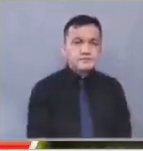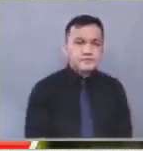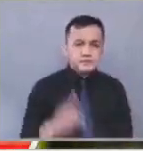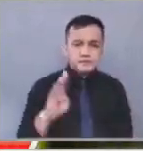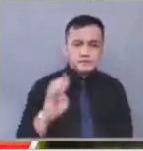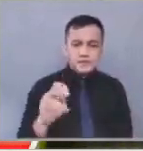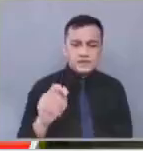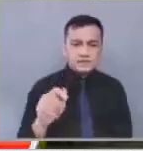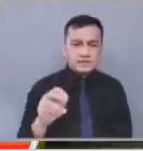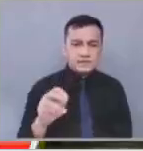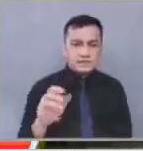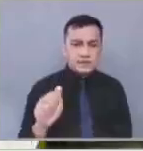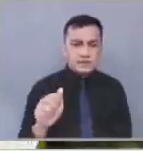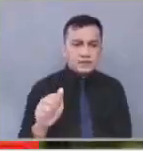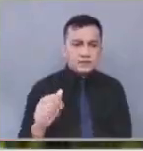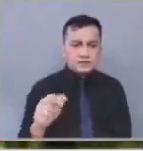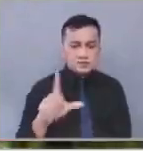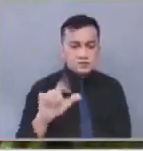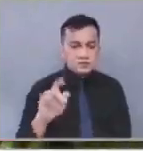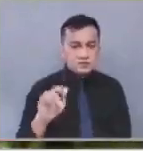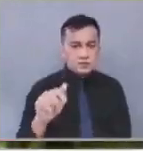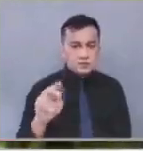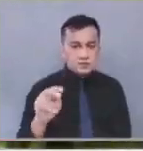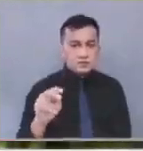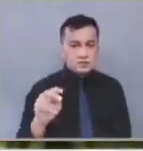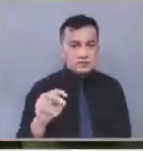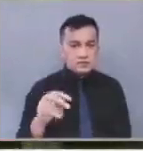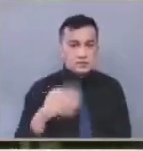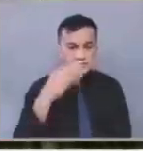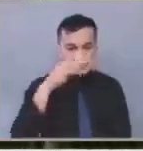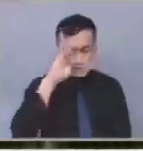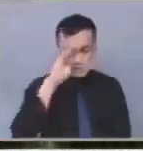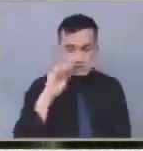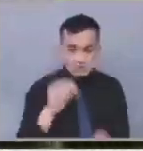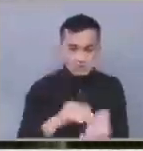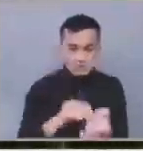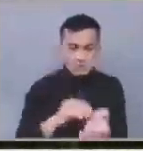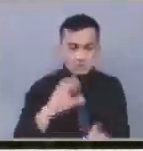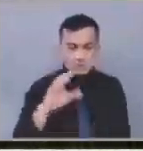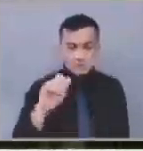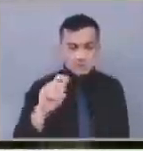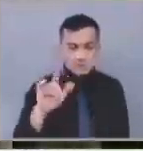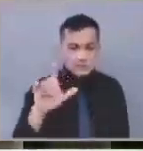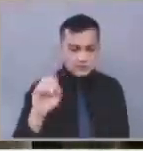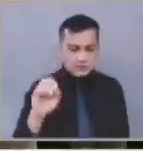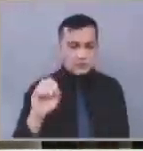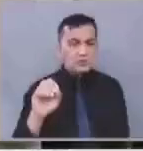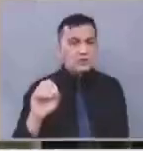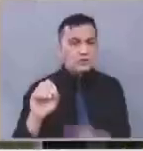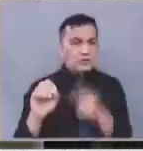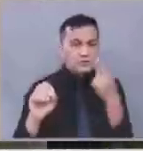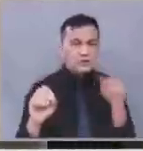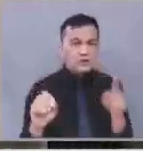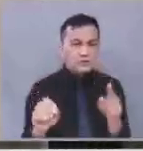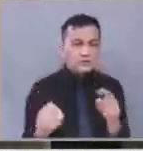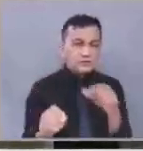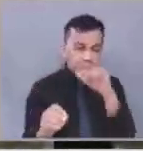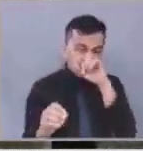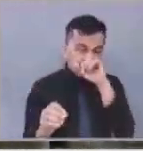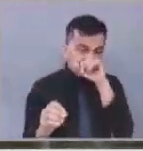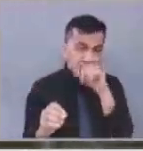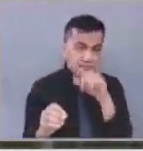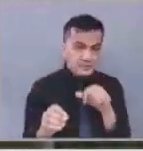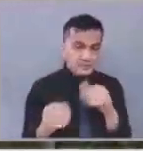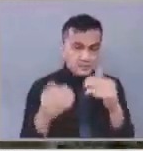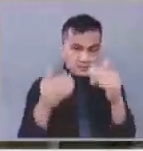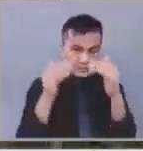Luntian, Cavite, kila Dr. Castillo, no? Para doon naman sa, ano, sa maama ano natin, maibaba natin ang